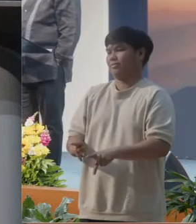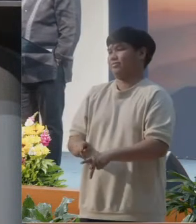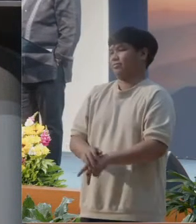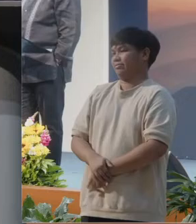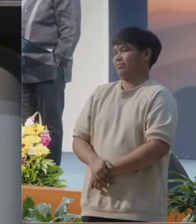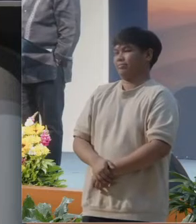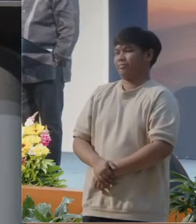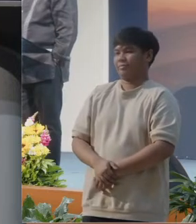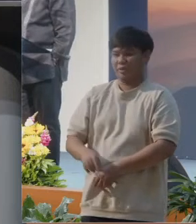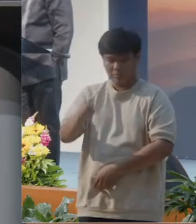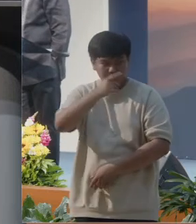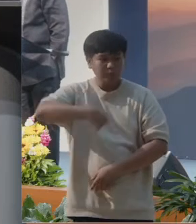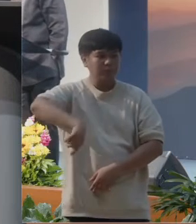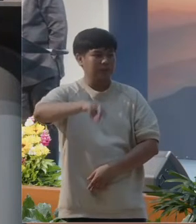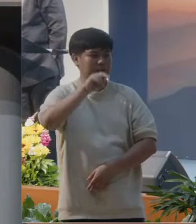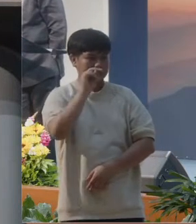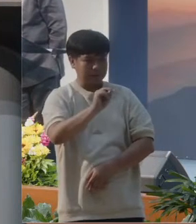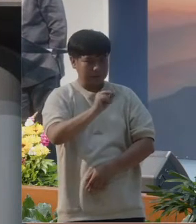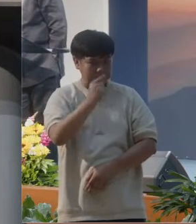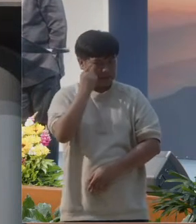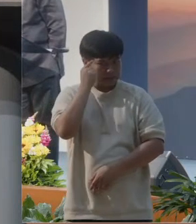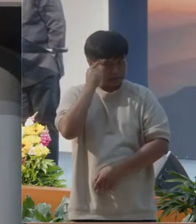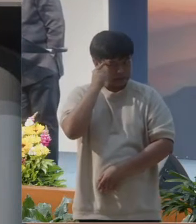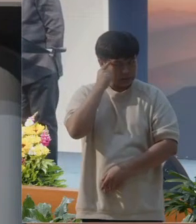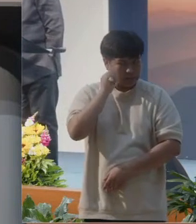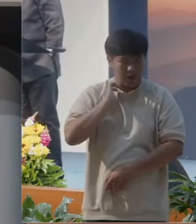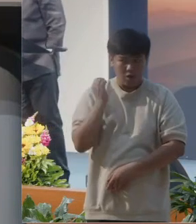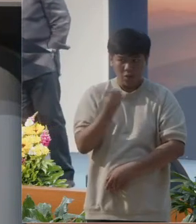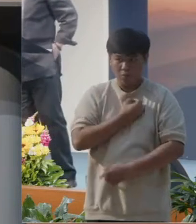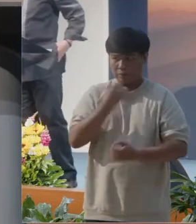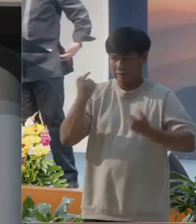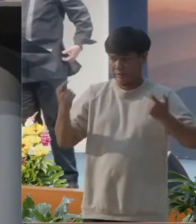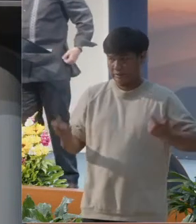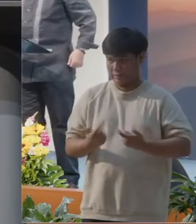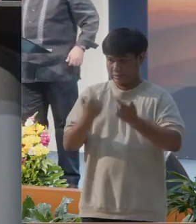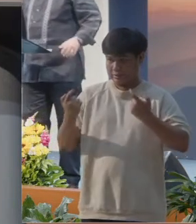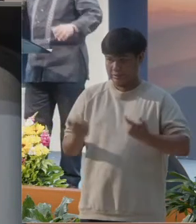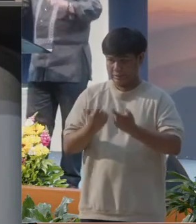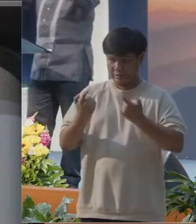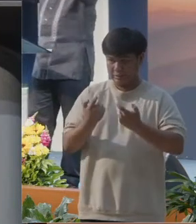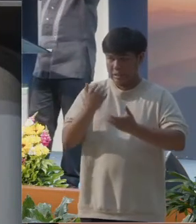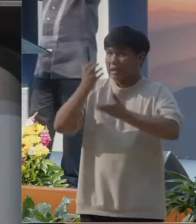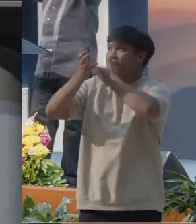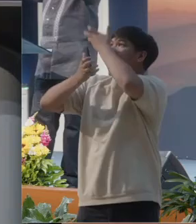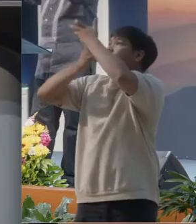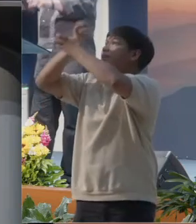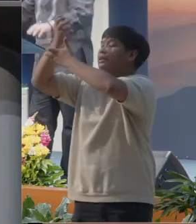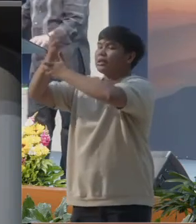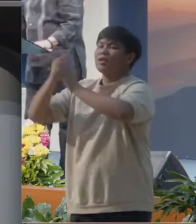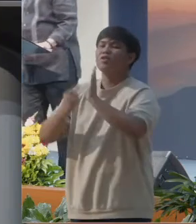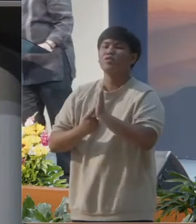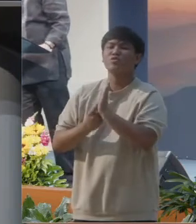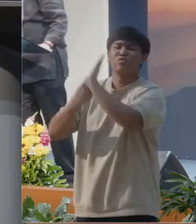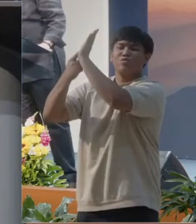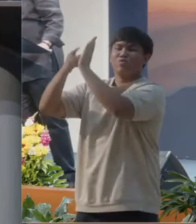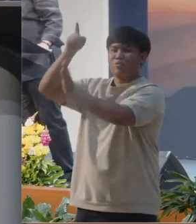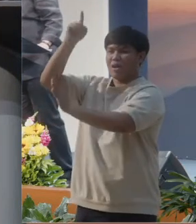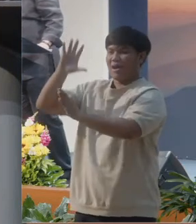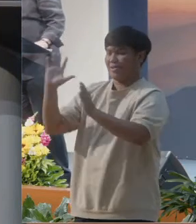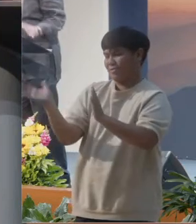Isipin po natin, ang ating pag-amin sa ating kasalanan ay isang pagpapakita ng kaluwalhatian para sa ating